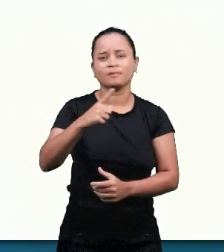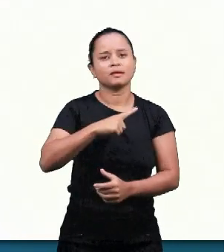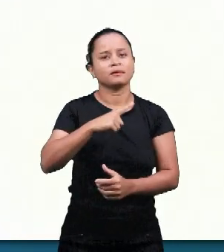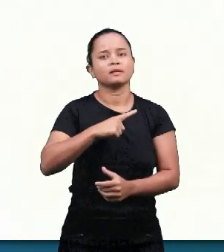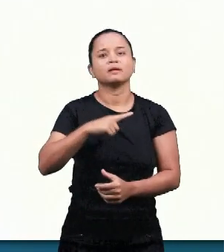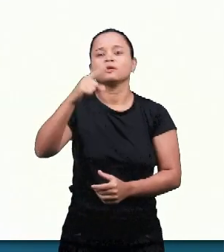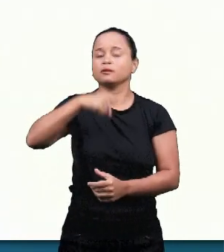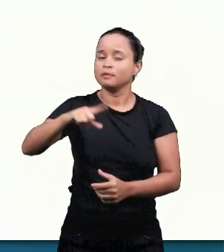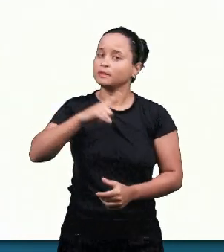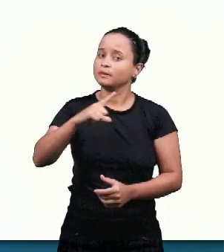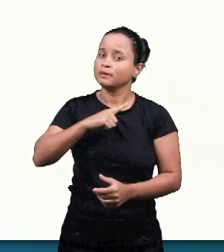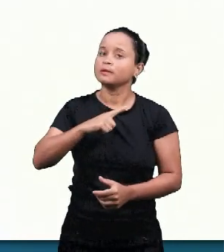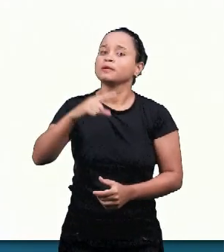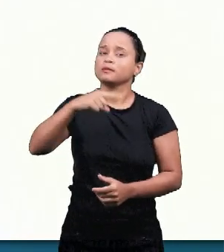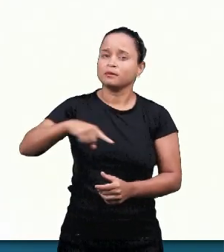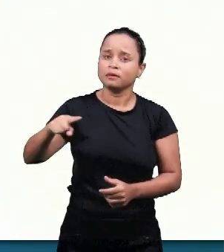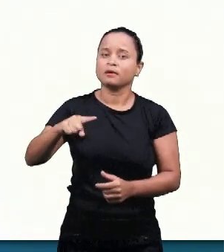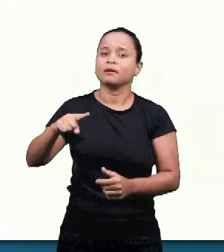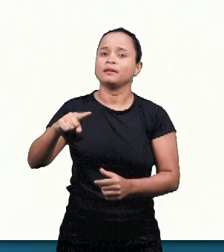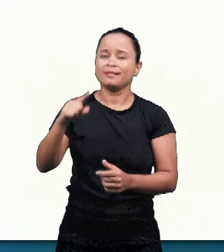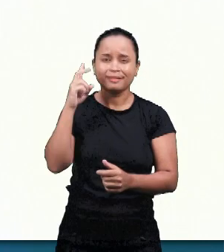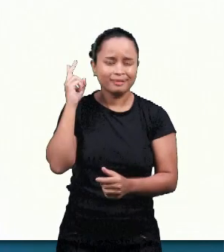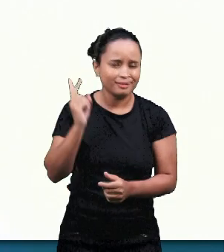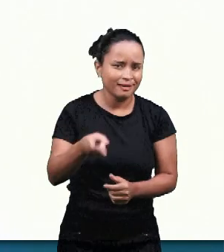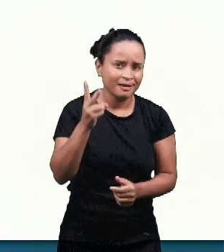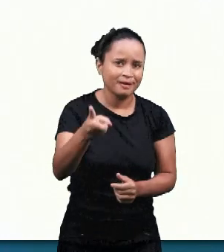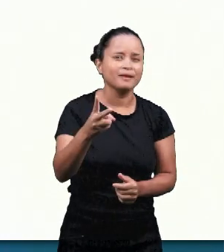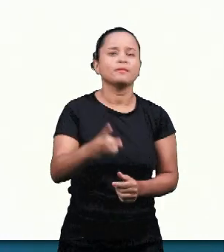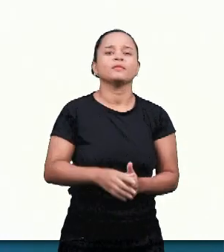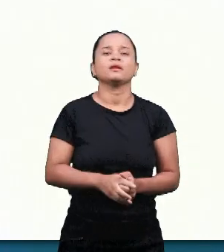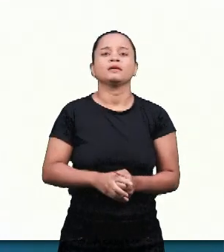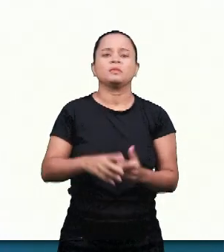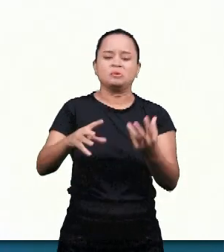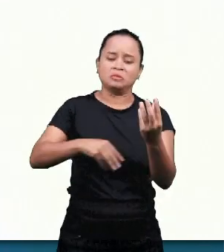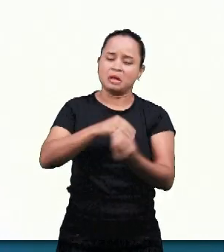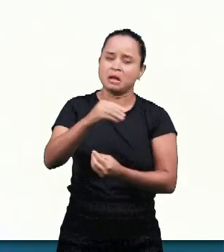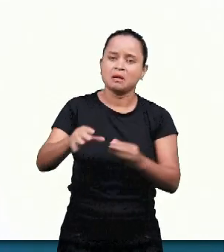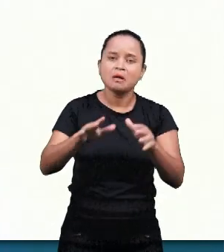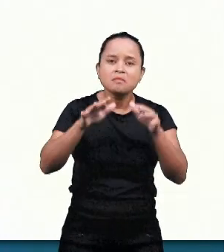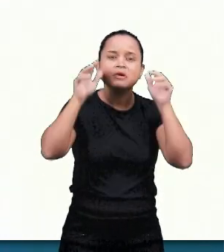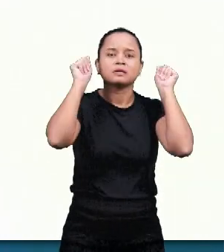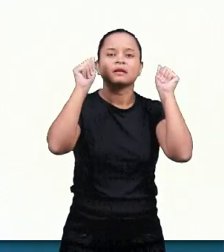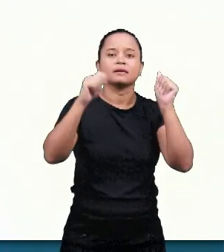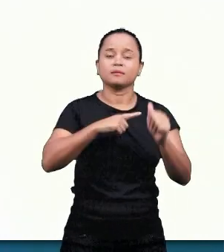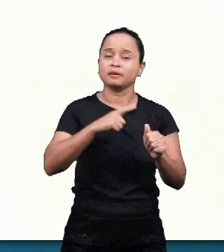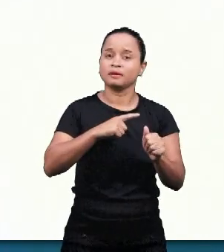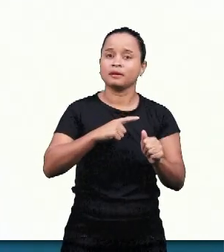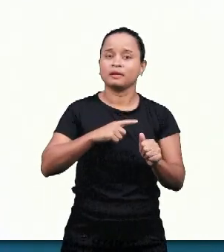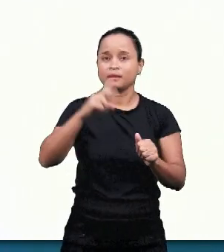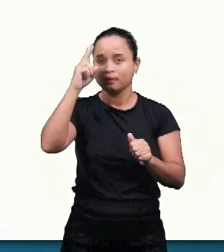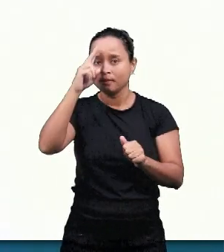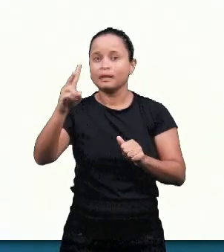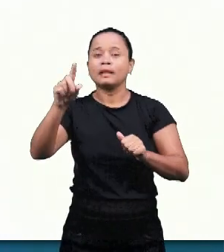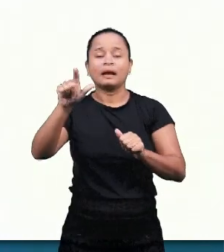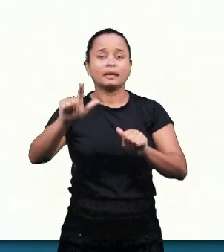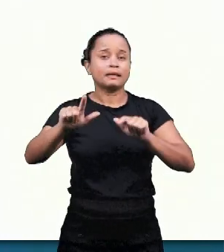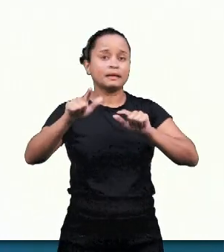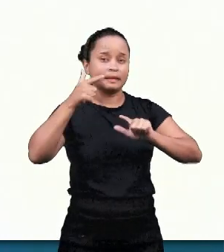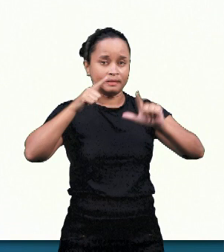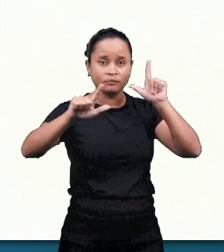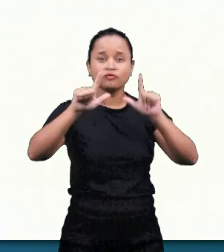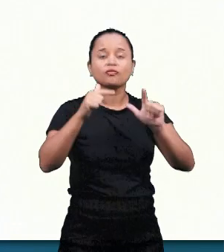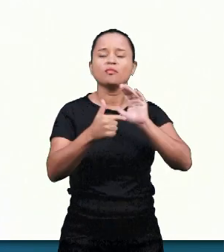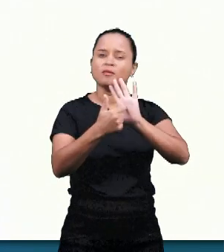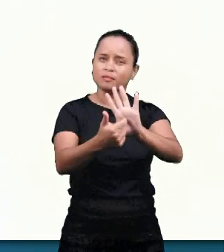voir cela au milieu de nous. Il y a toujours eu l'anathème. On voit en Lévitique, quand nous ouvrons en Lévitique, on va voir très